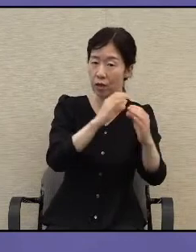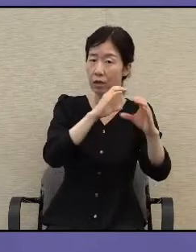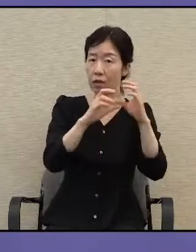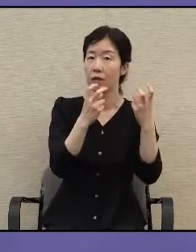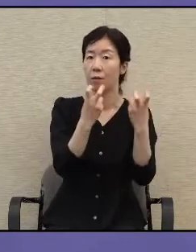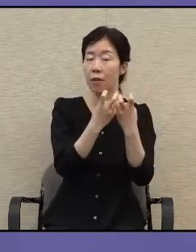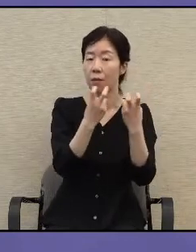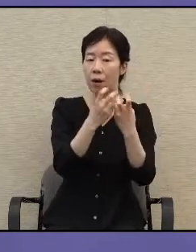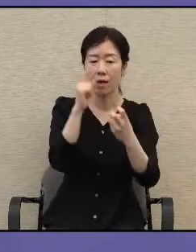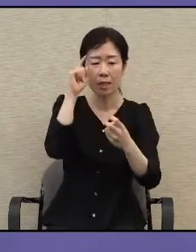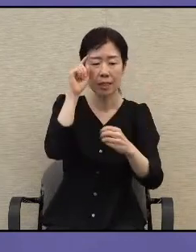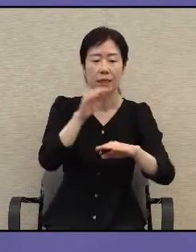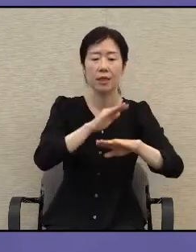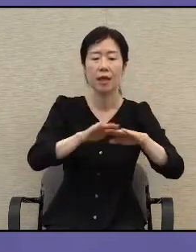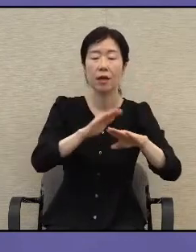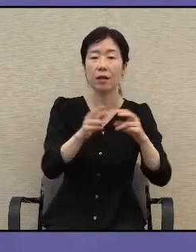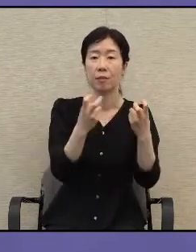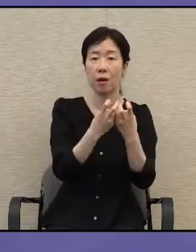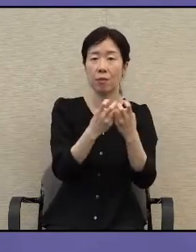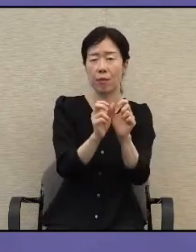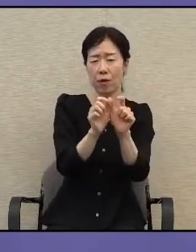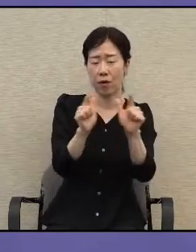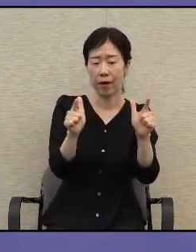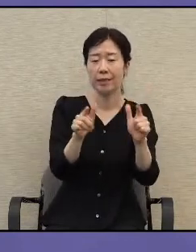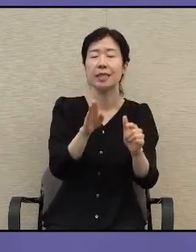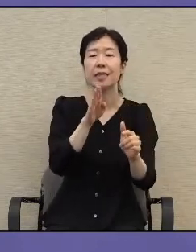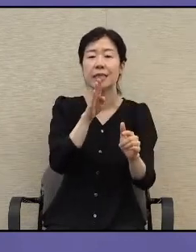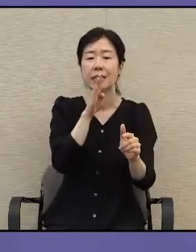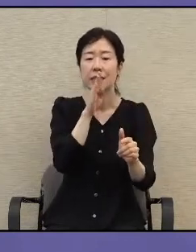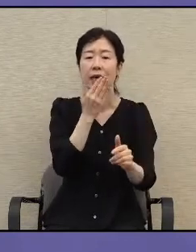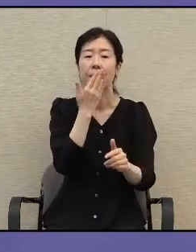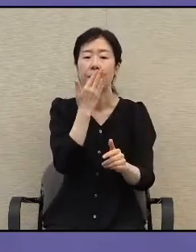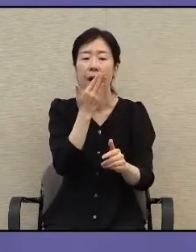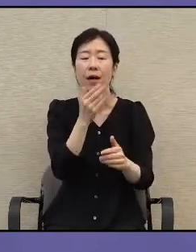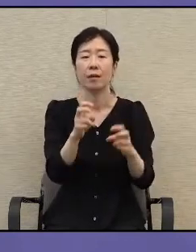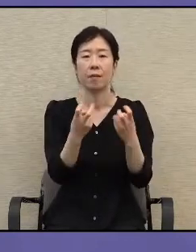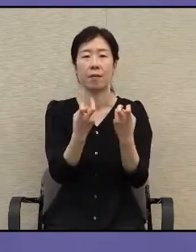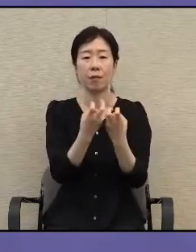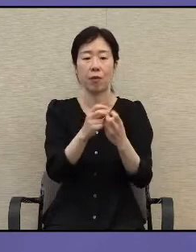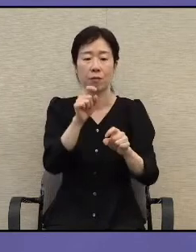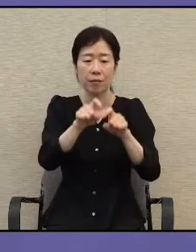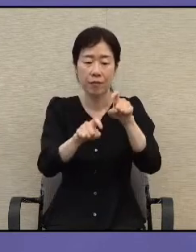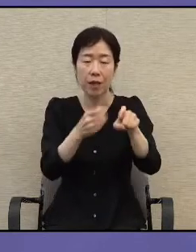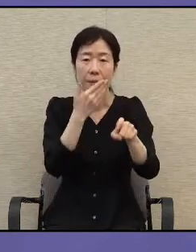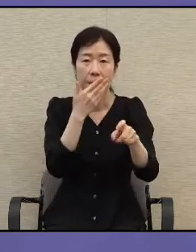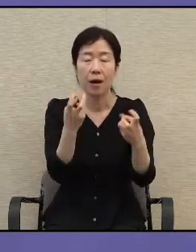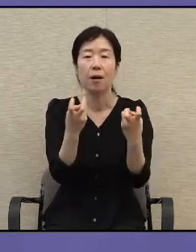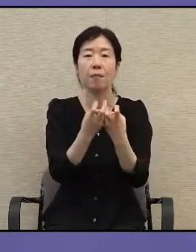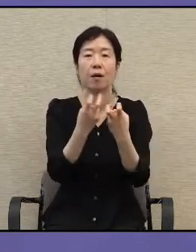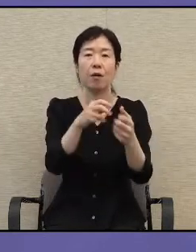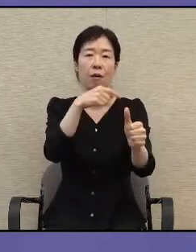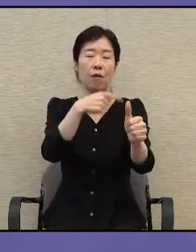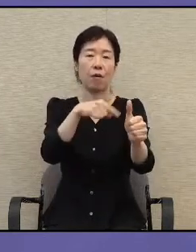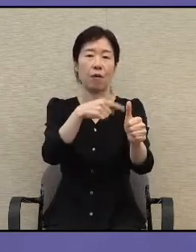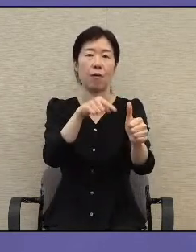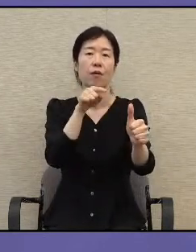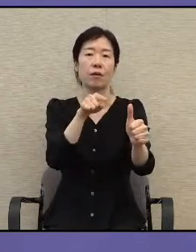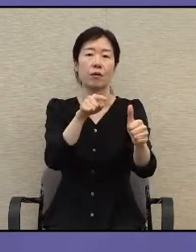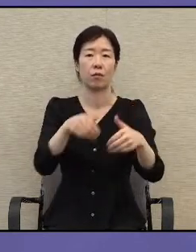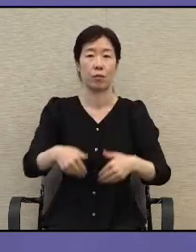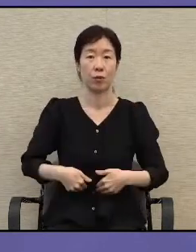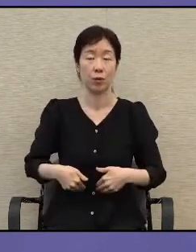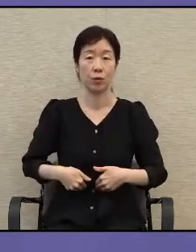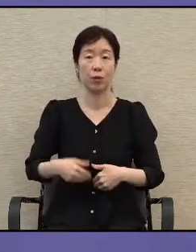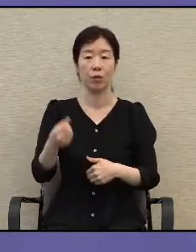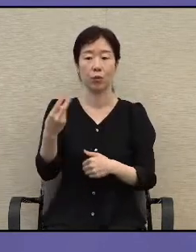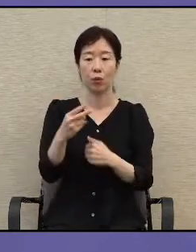스트레스 대처 방법과 같은 좀 더 현실적이고 실질적인 대처 방법들이 전 국민들에게 제공될 수 있는 방안이 마련돼야 되겠고요.